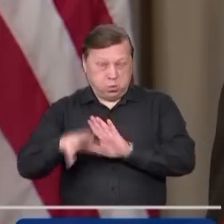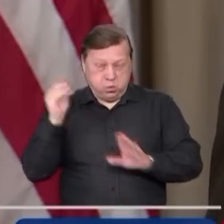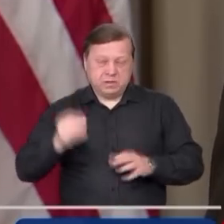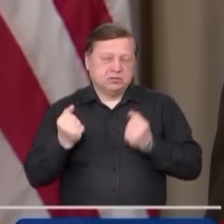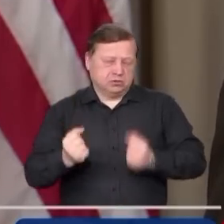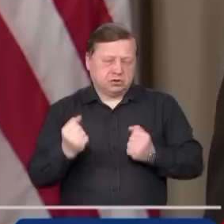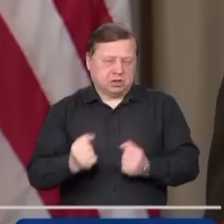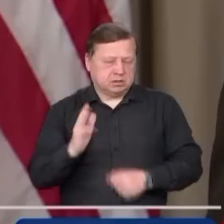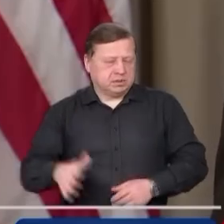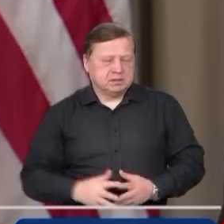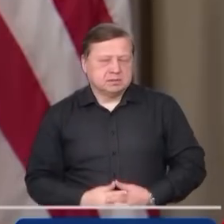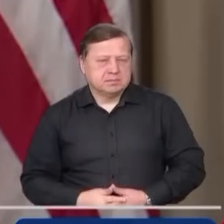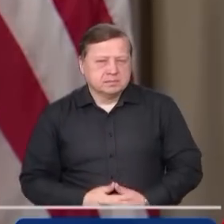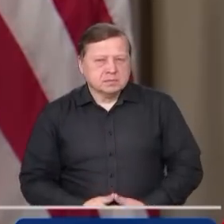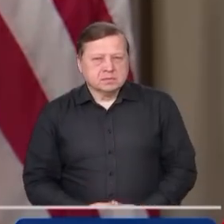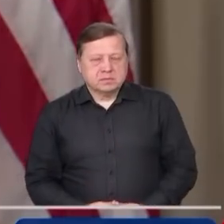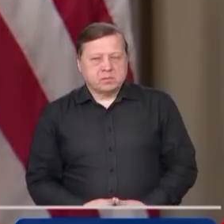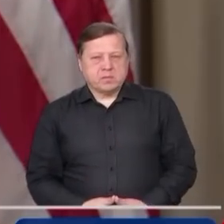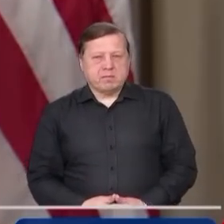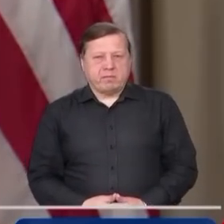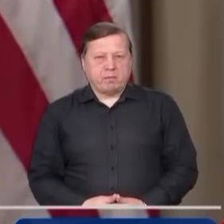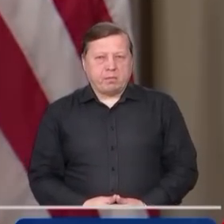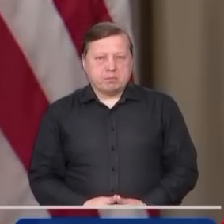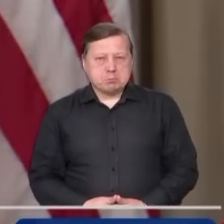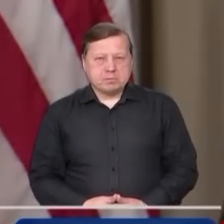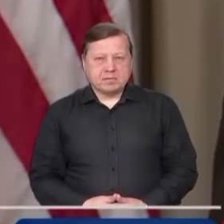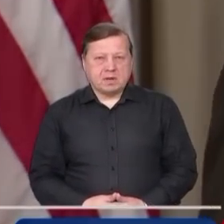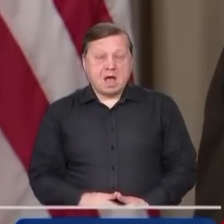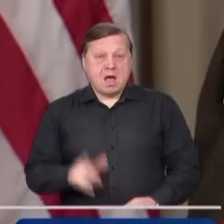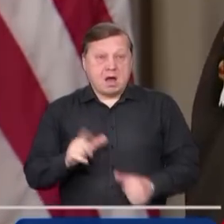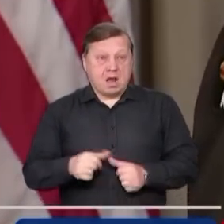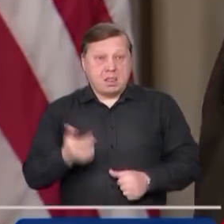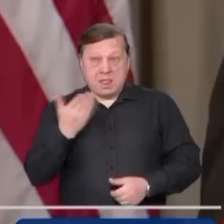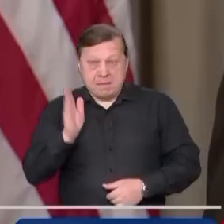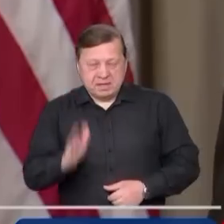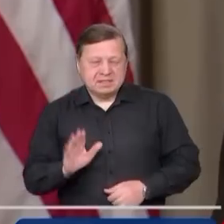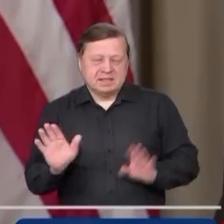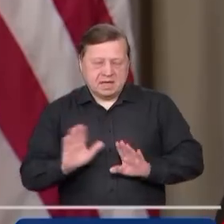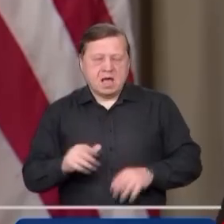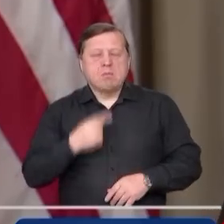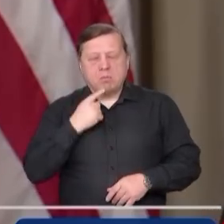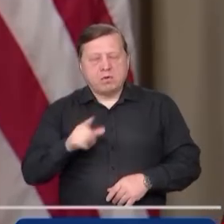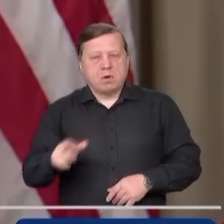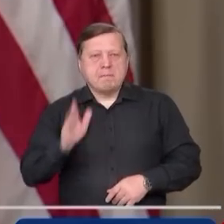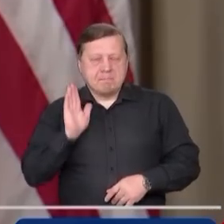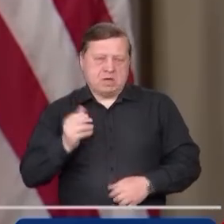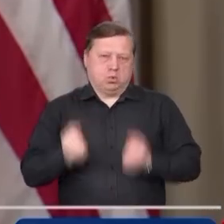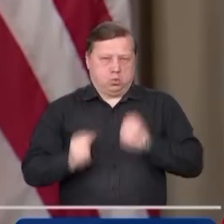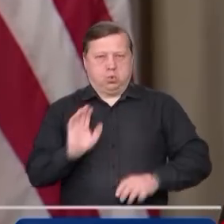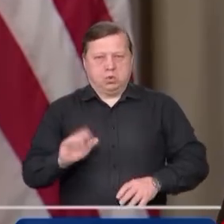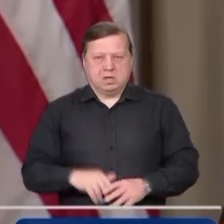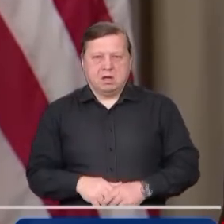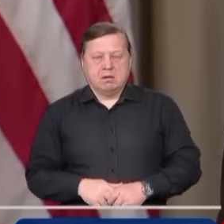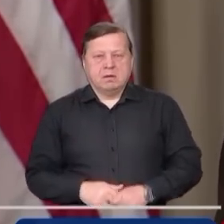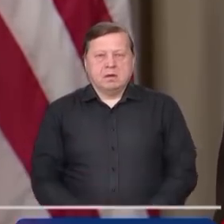terytorium ukraińskiego. Nie mówię, że to się nie zdarzy, ale mówię, że będzie to trudne. Natomiast to, co może się zdarzyć,